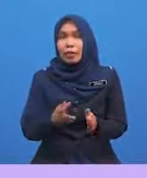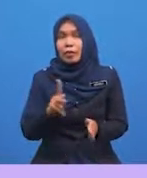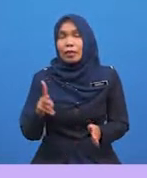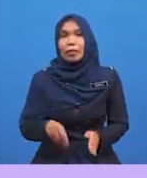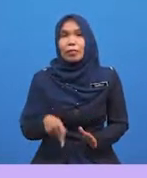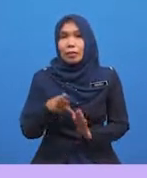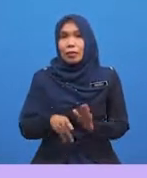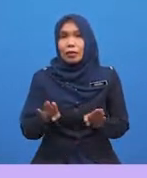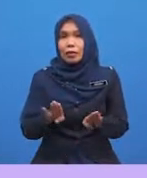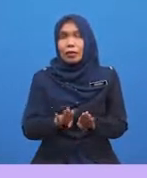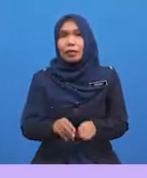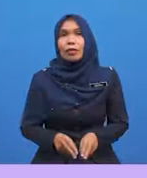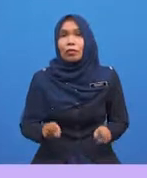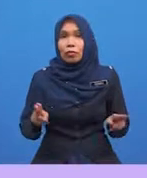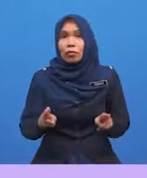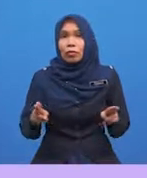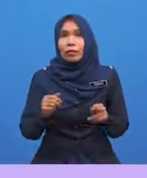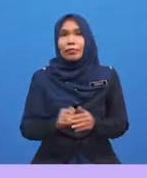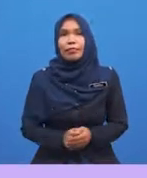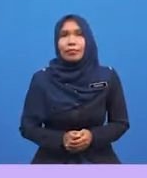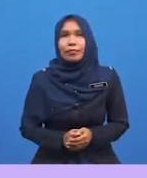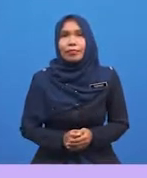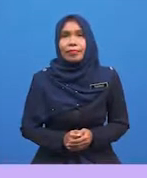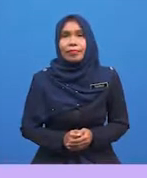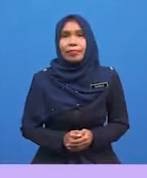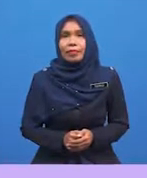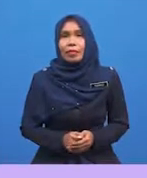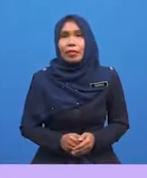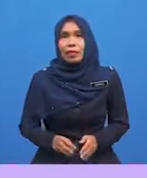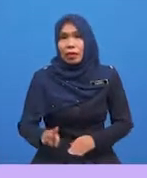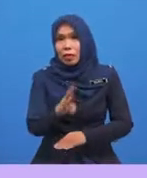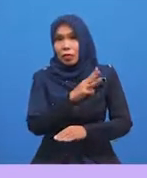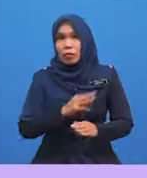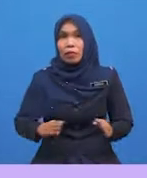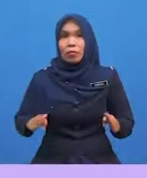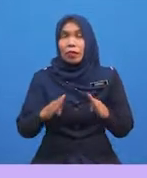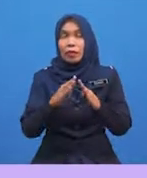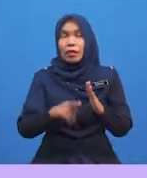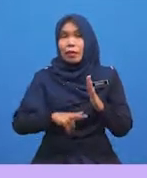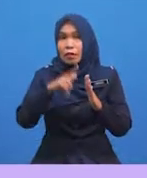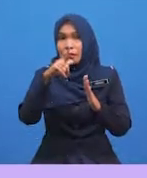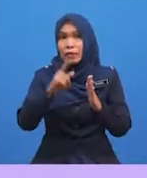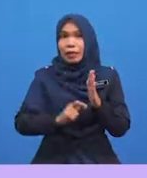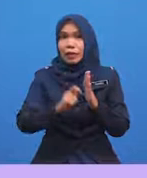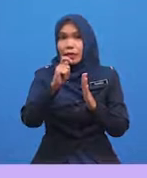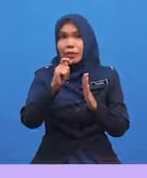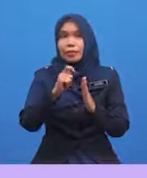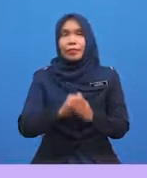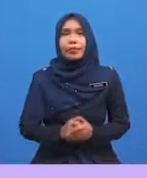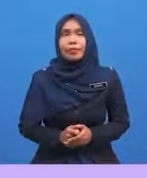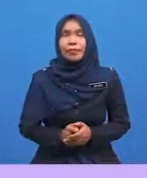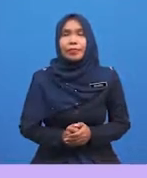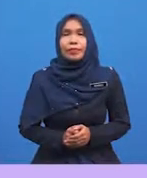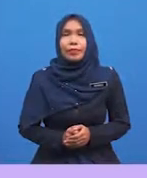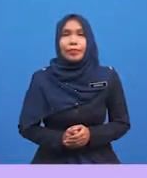ketersampaian di kawasan bandar adalah lebih tinggi berbanding di kawasan luar bandar dan kawasan